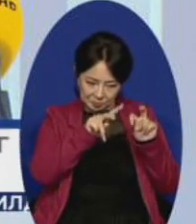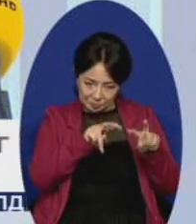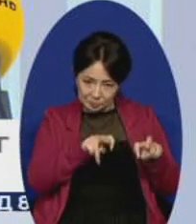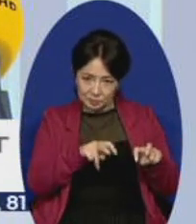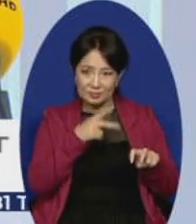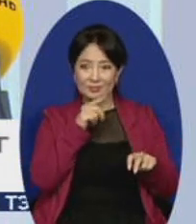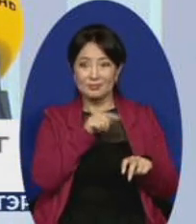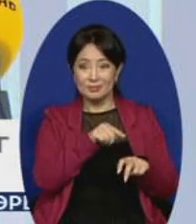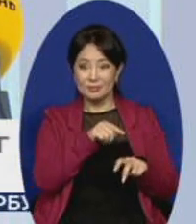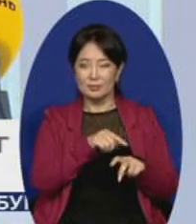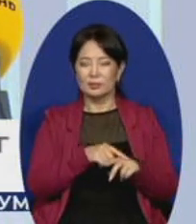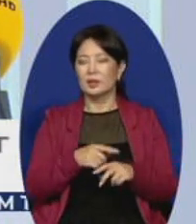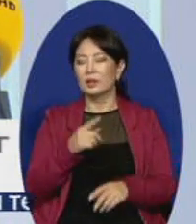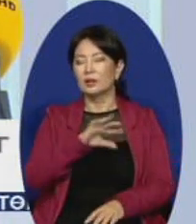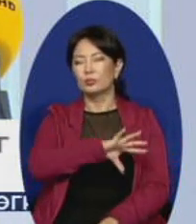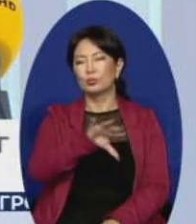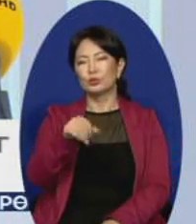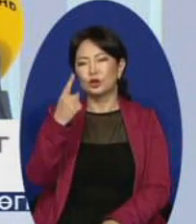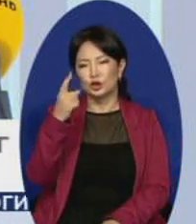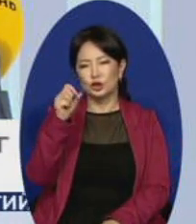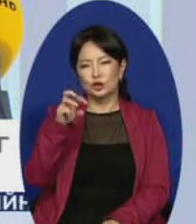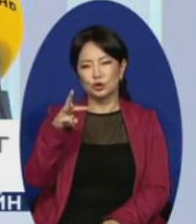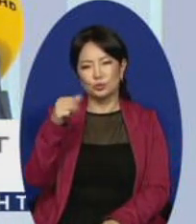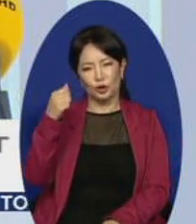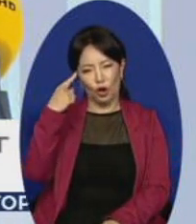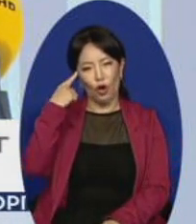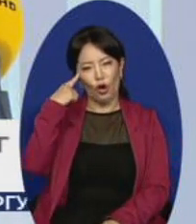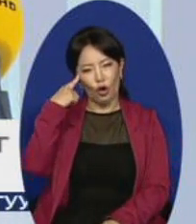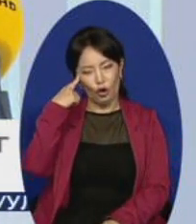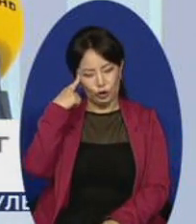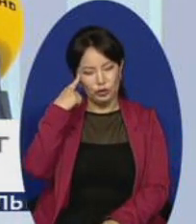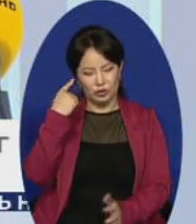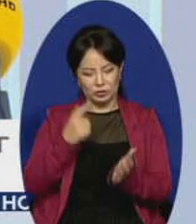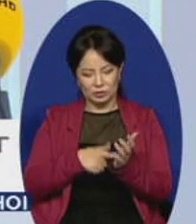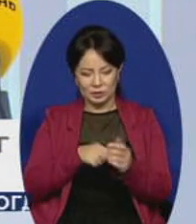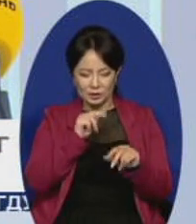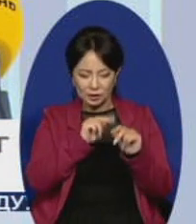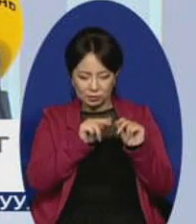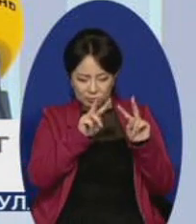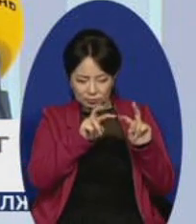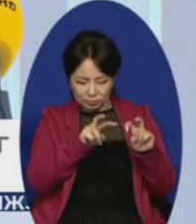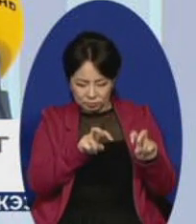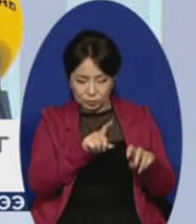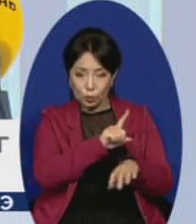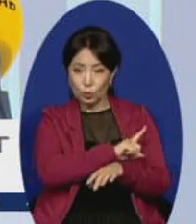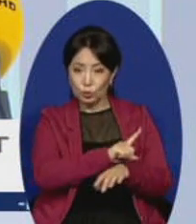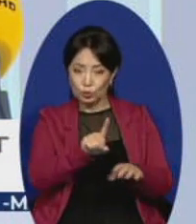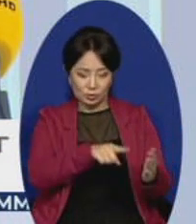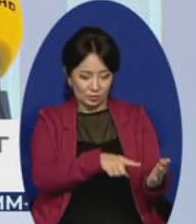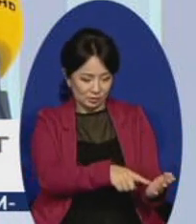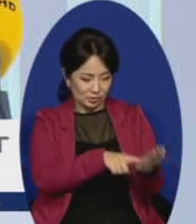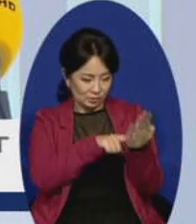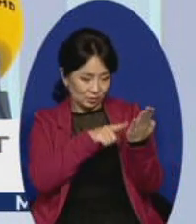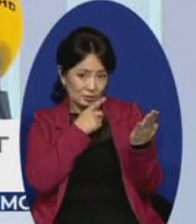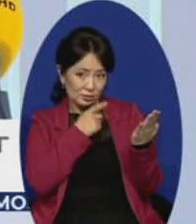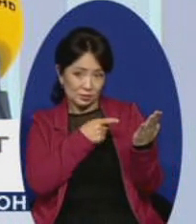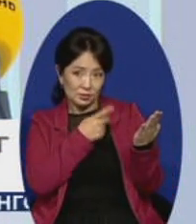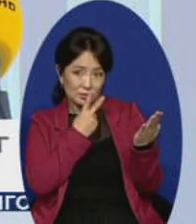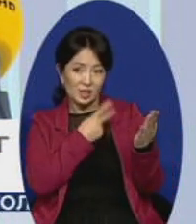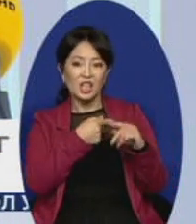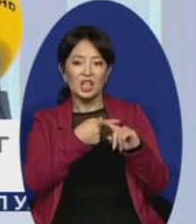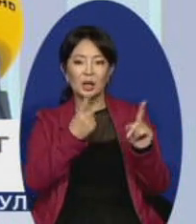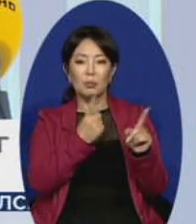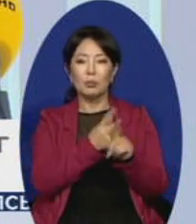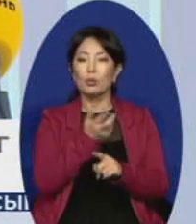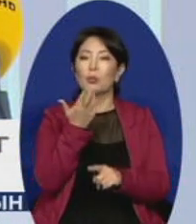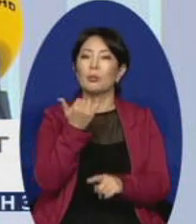хийсэн. Тэгэхээр та бүхэн маань нэг зүйлийг ойлгох хэрэгтэй. Яг энэ диплом, энэ шалгалтын маань үрдүнд энэ үрдүнд илэрсэн гэмт хэргийн